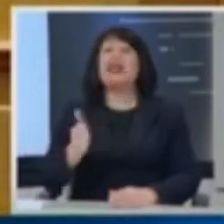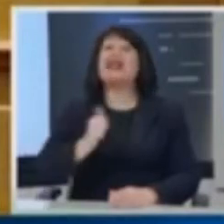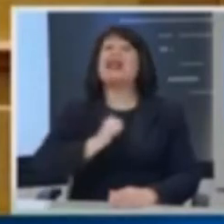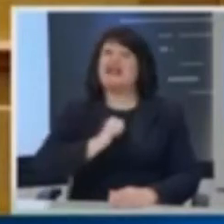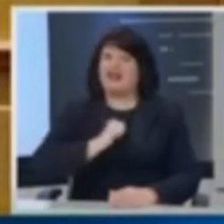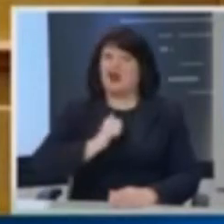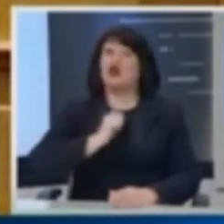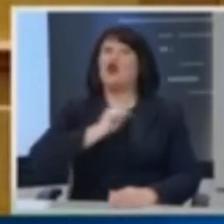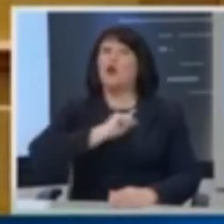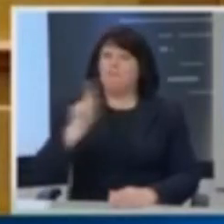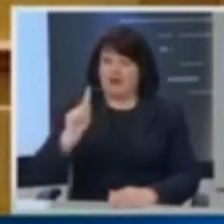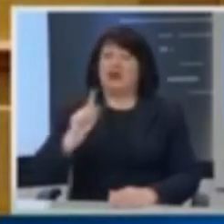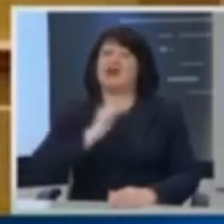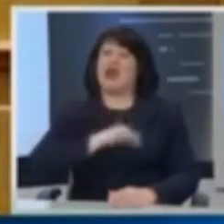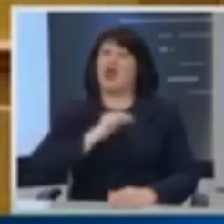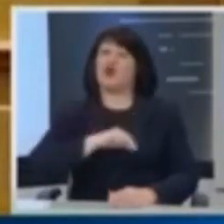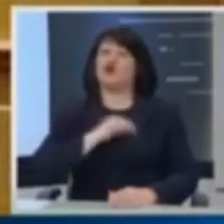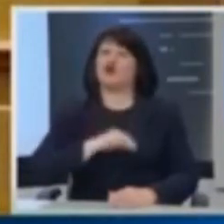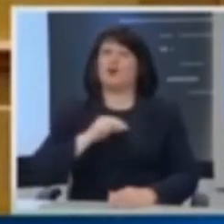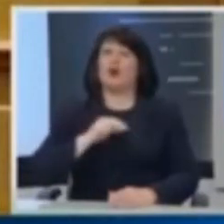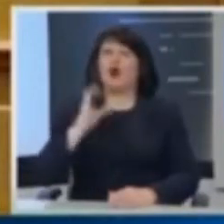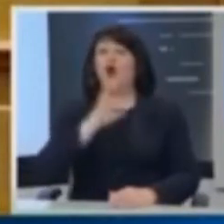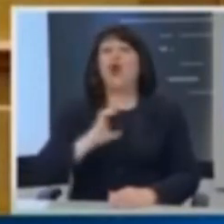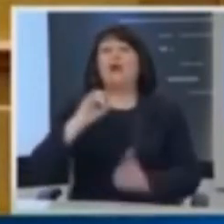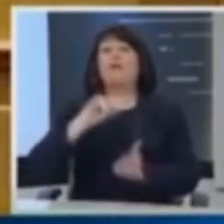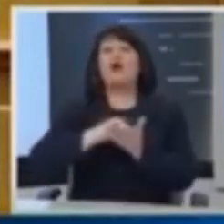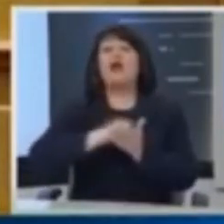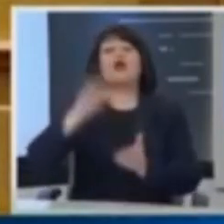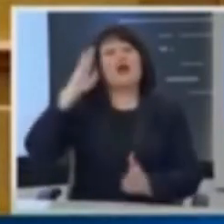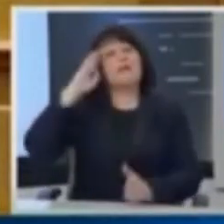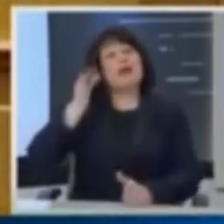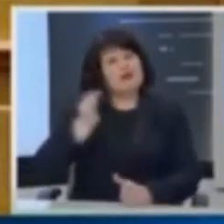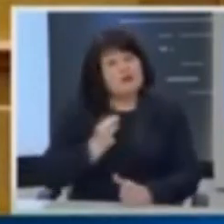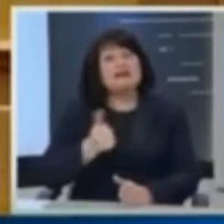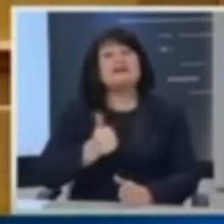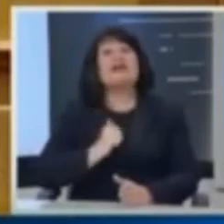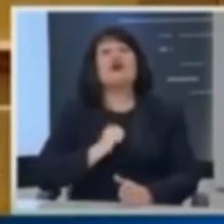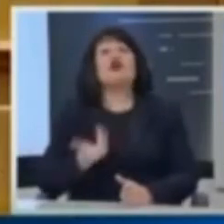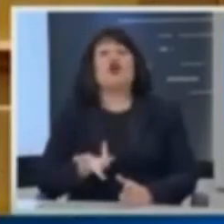μη κερδοσκοπικό πανεπιστήμιο το Κολάμπια στο οποίο αναφερθήκατε?